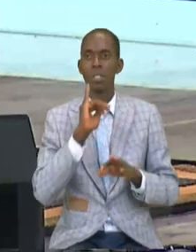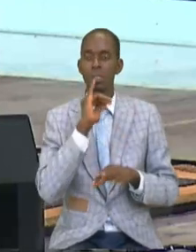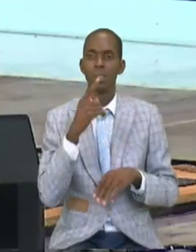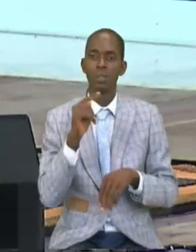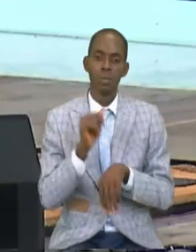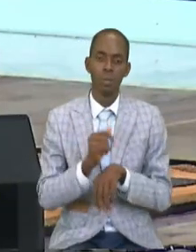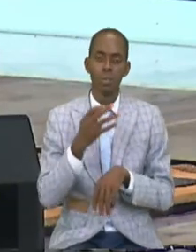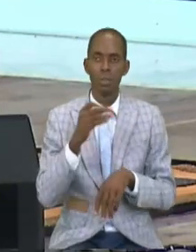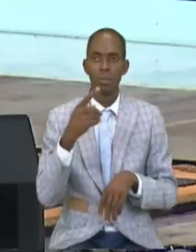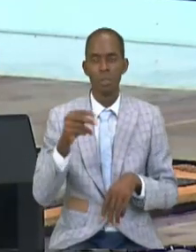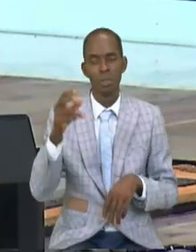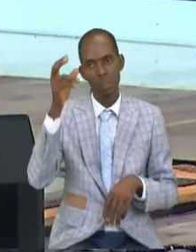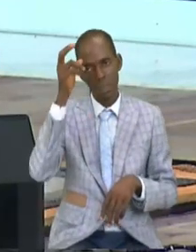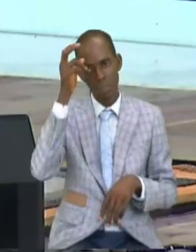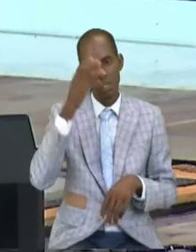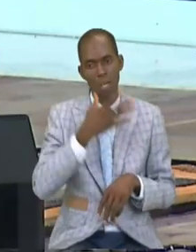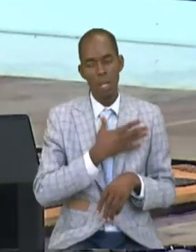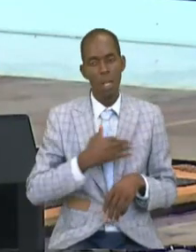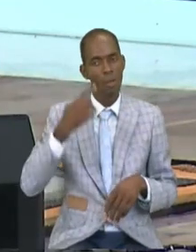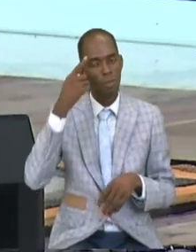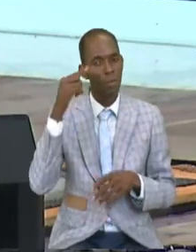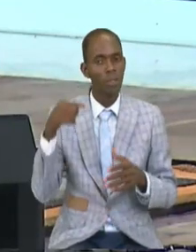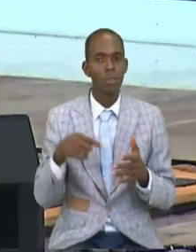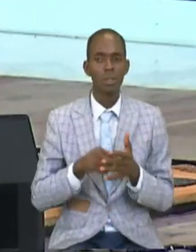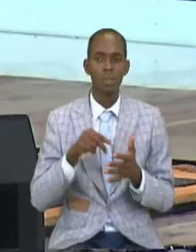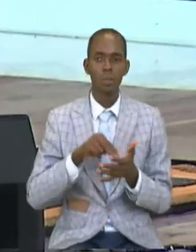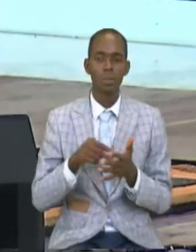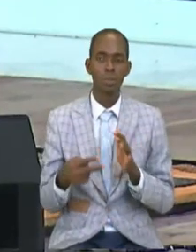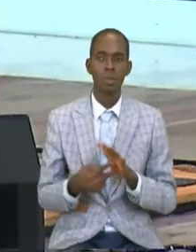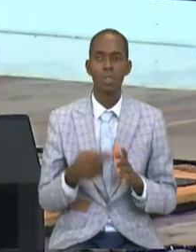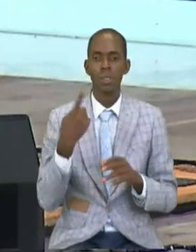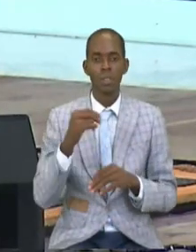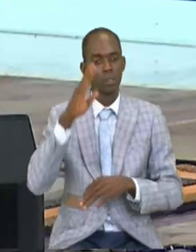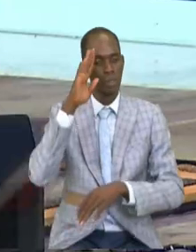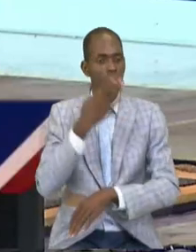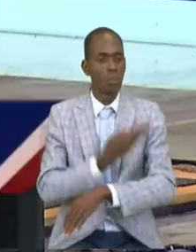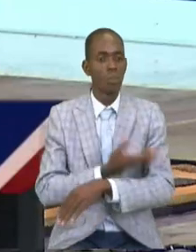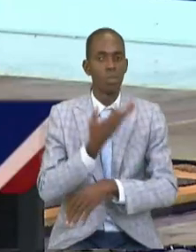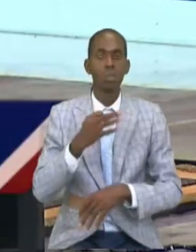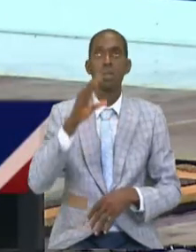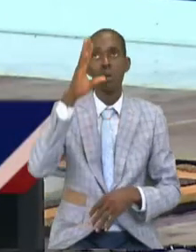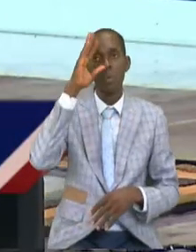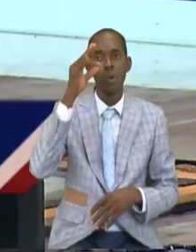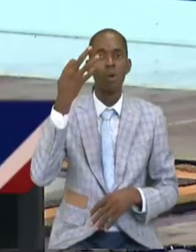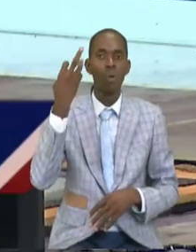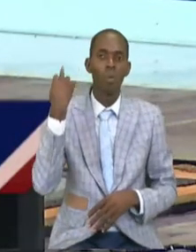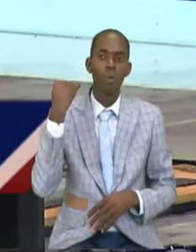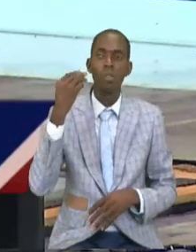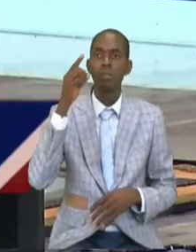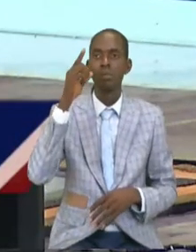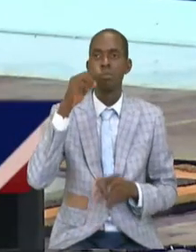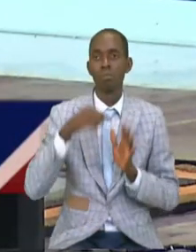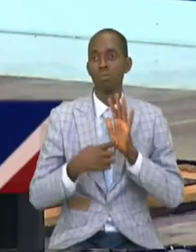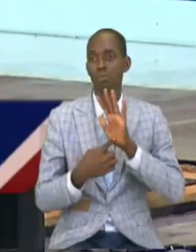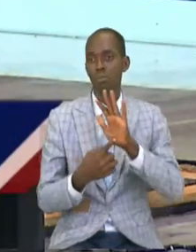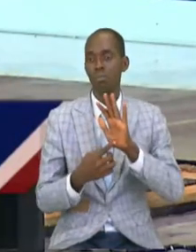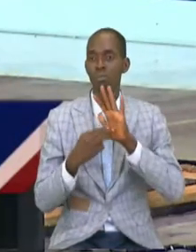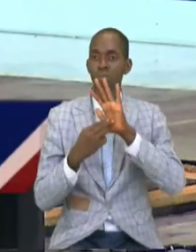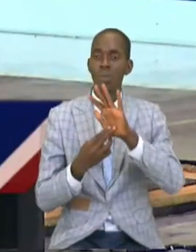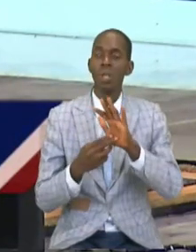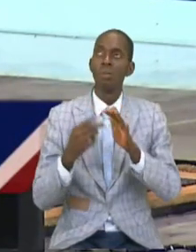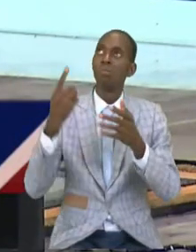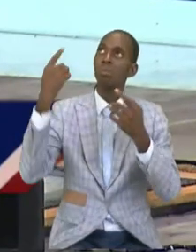est l'œuvre du diable. Et c'est pour cet objectif que le Fils de Dieu a paru, afin de